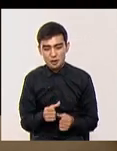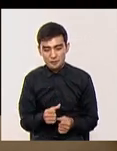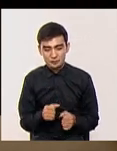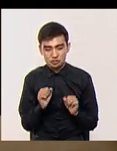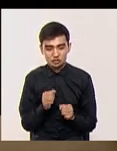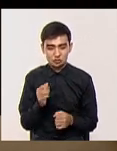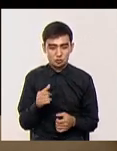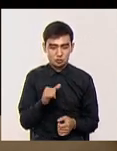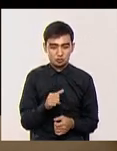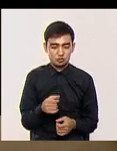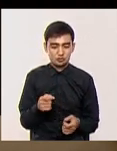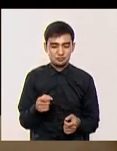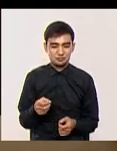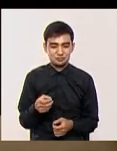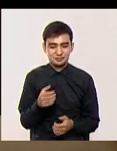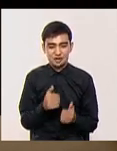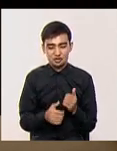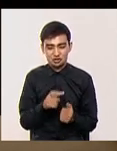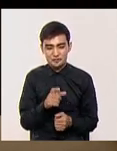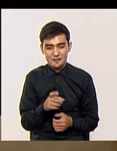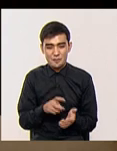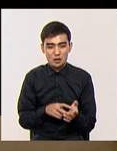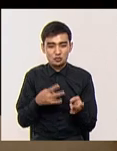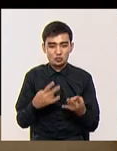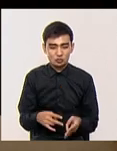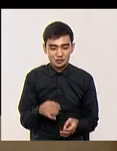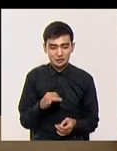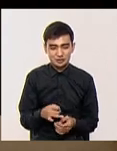у каждой стороны. Поэтому не надо бояться.